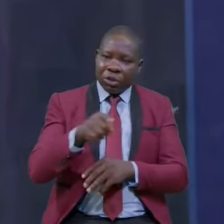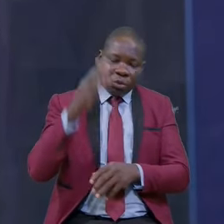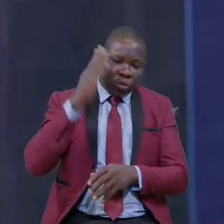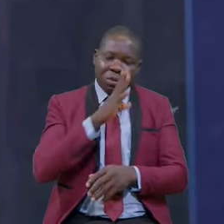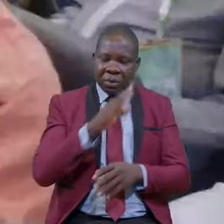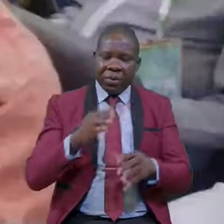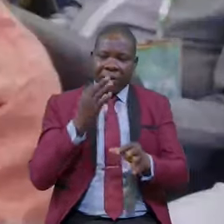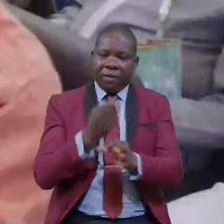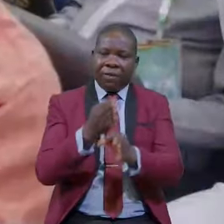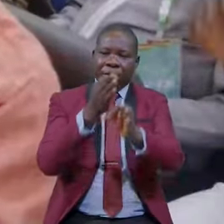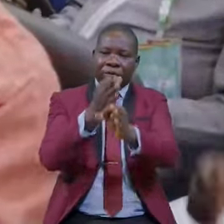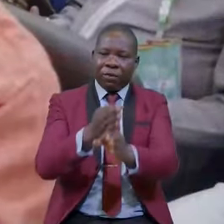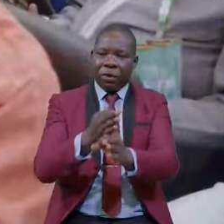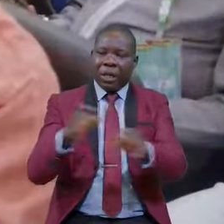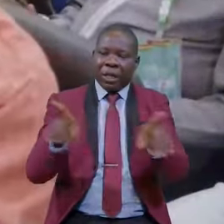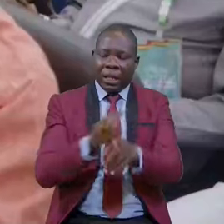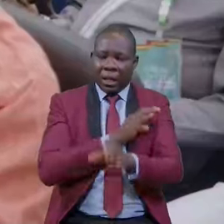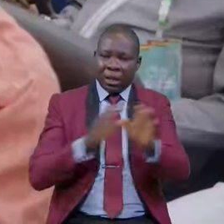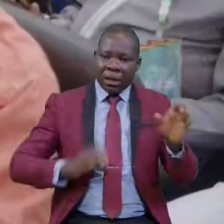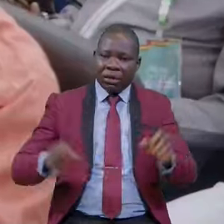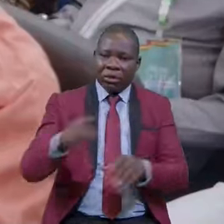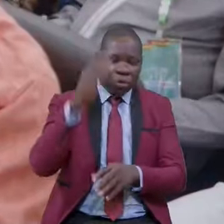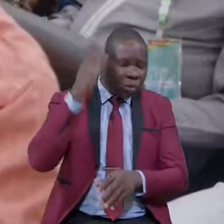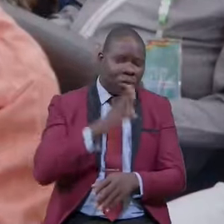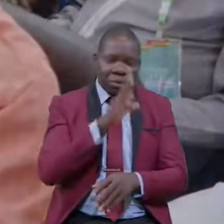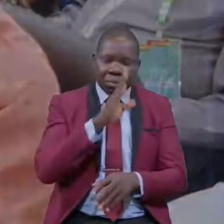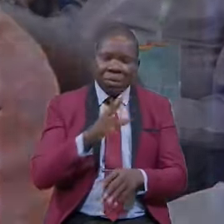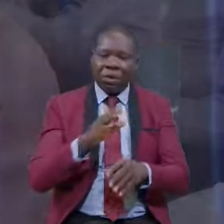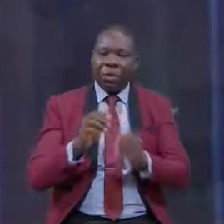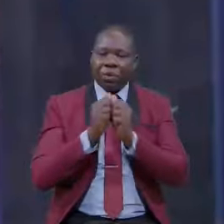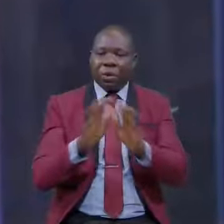serez intrépide. Et à partir d'aujourd'hui,